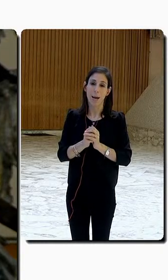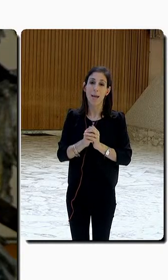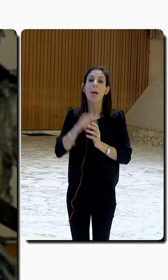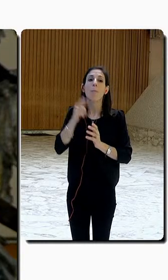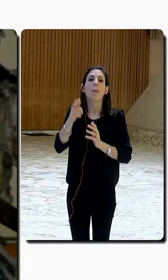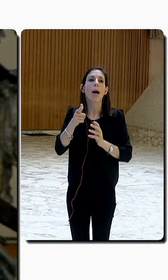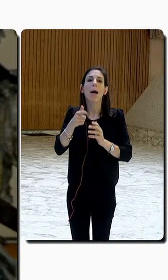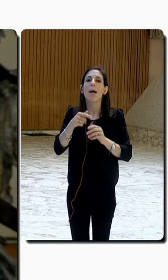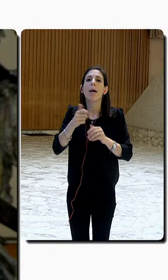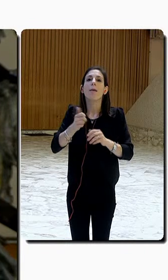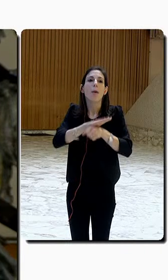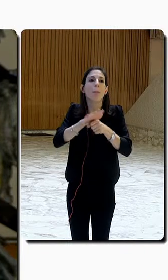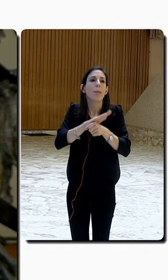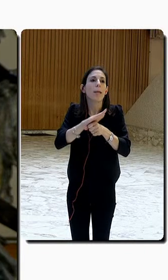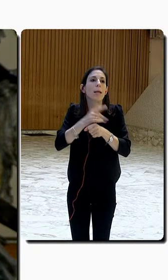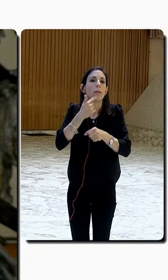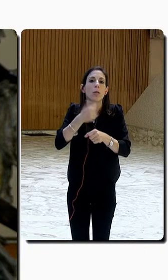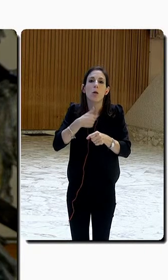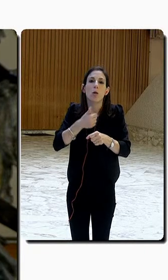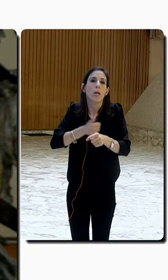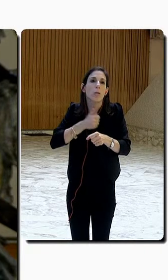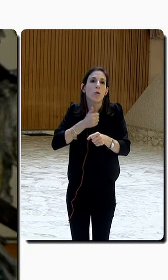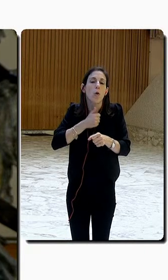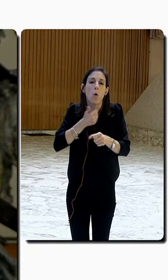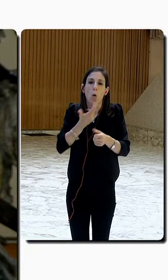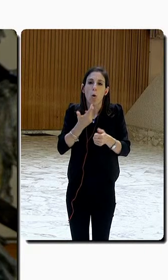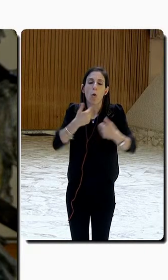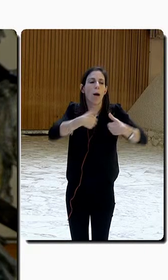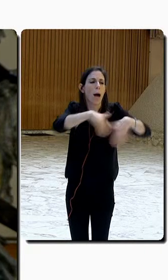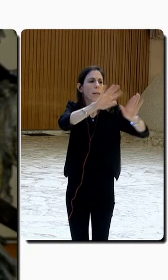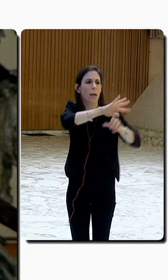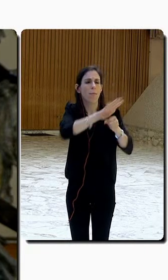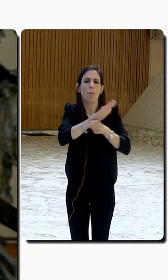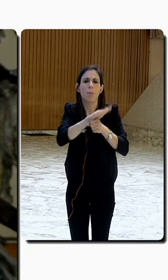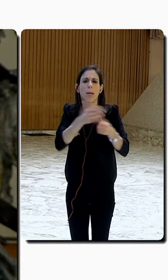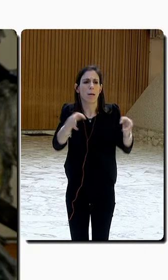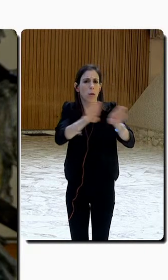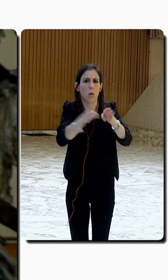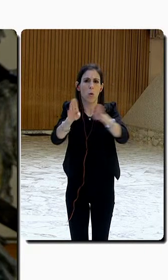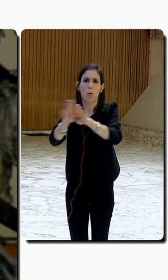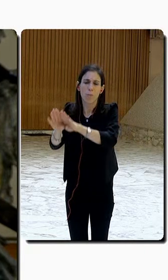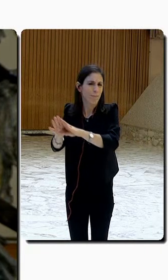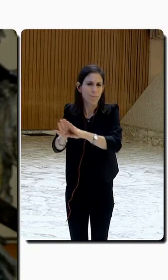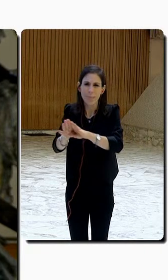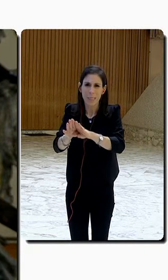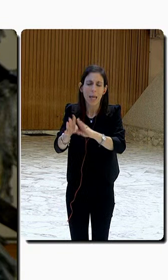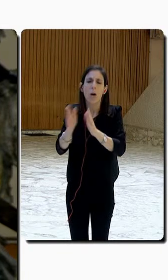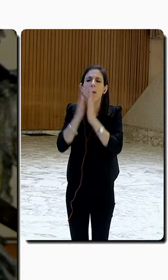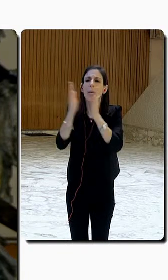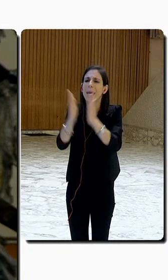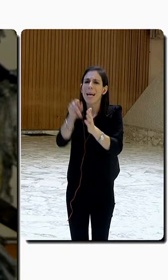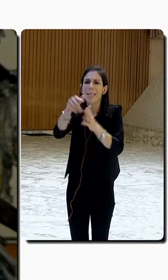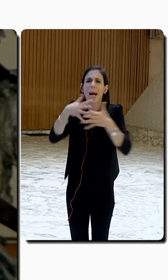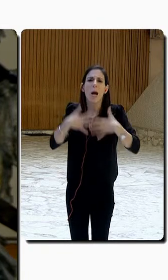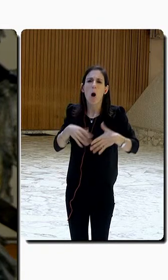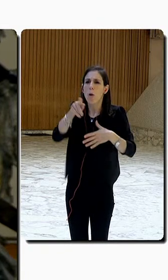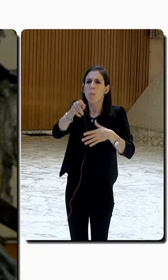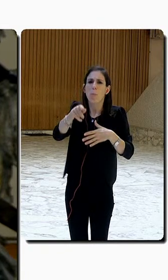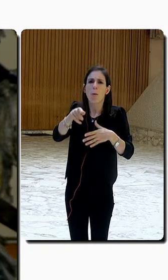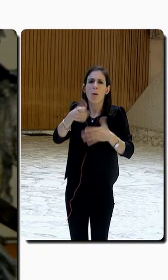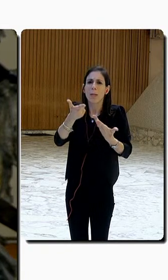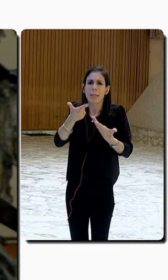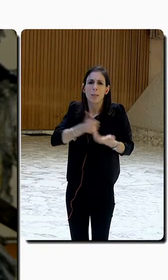du corps mystique qu'est l'Église. Par leur ouverture les unes vers les autres, les familles se fortifient et